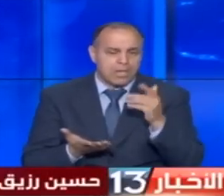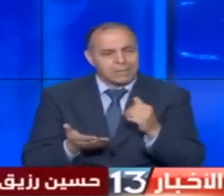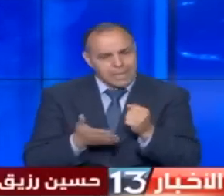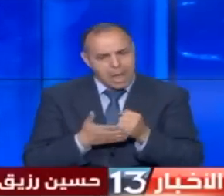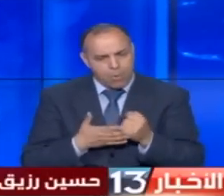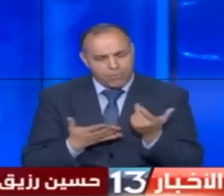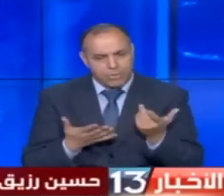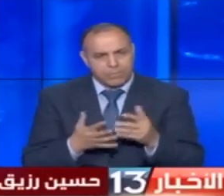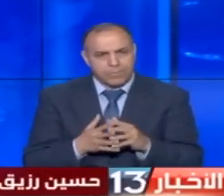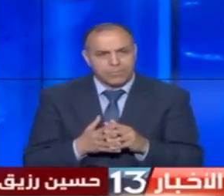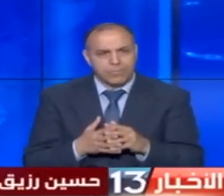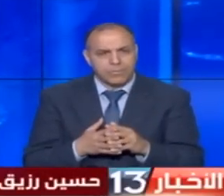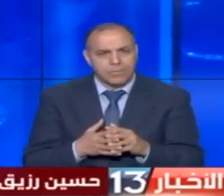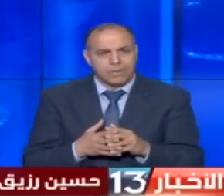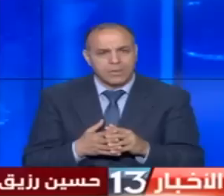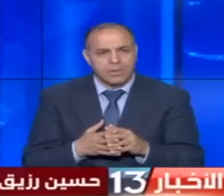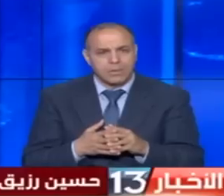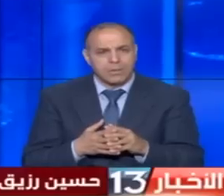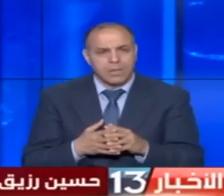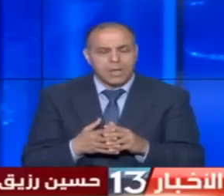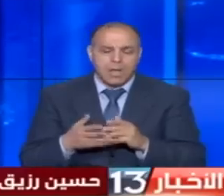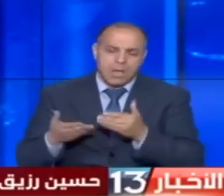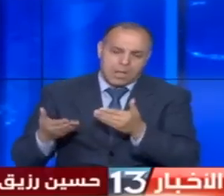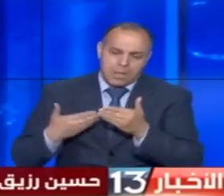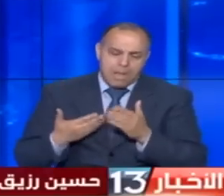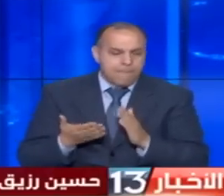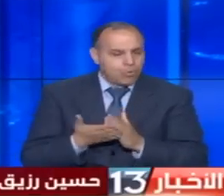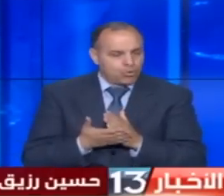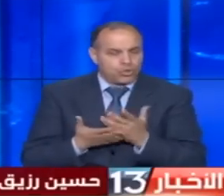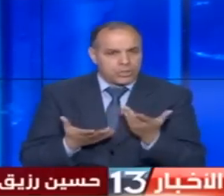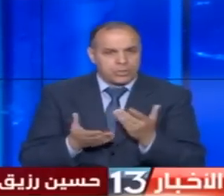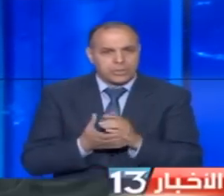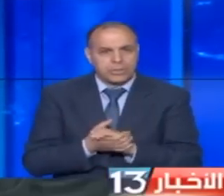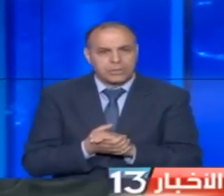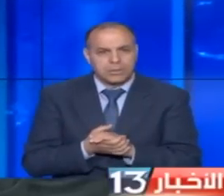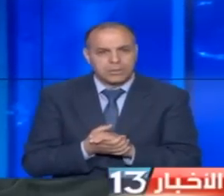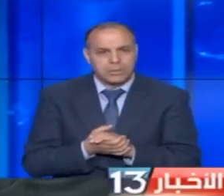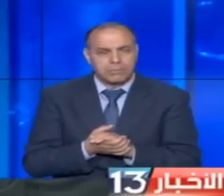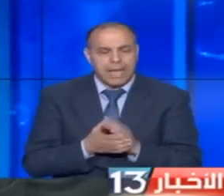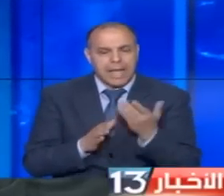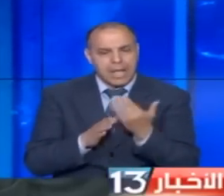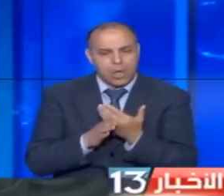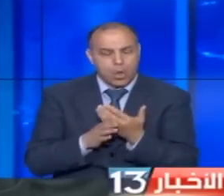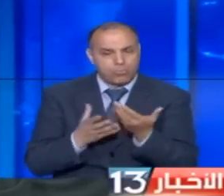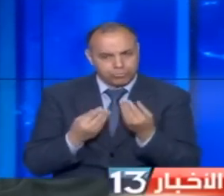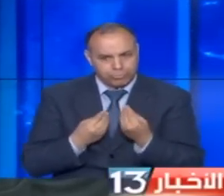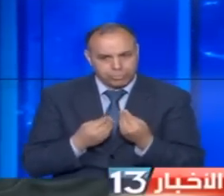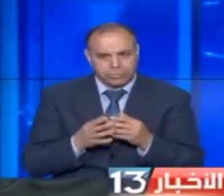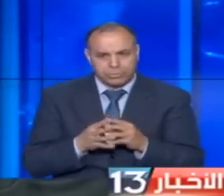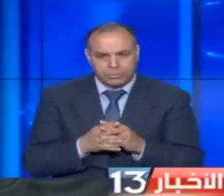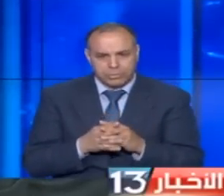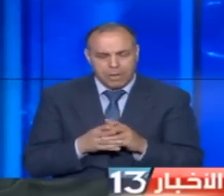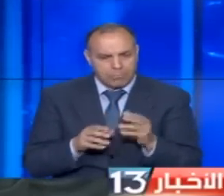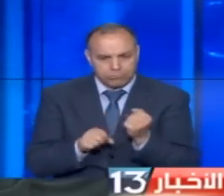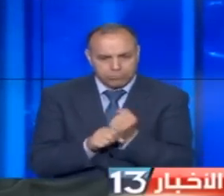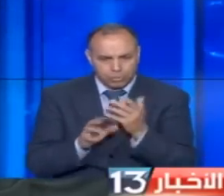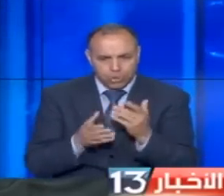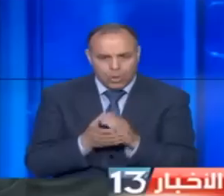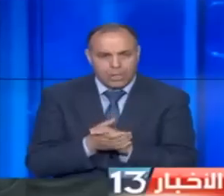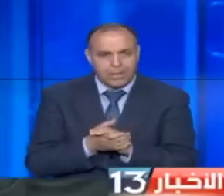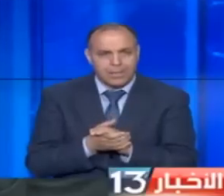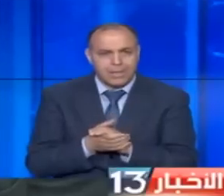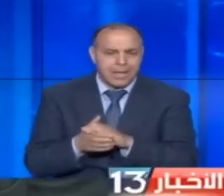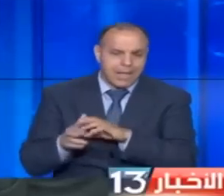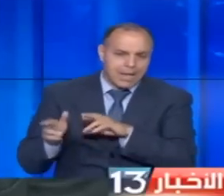التعاون فينا واعطتنا بمشروع من مشروع مدرسه نعم لو نرجع